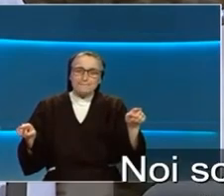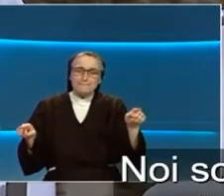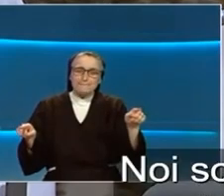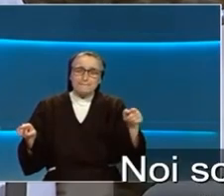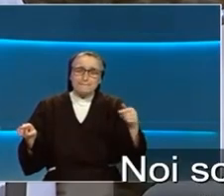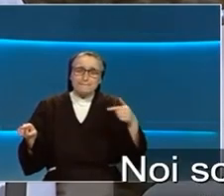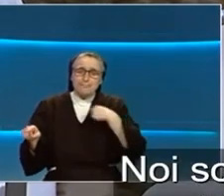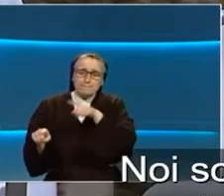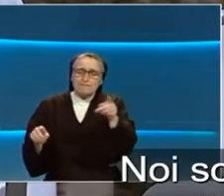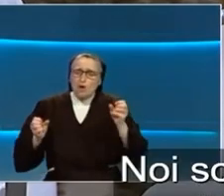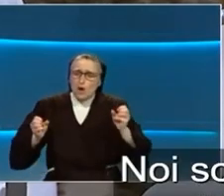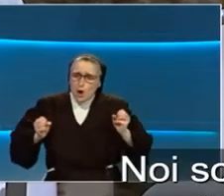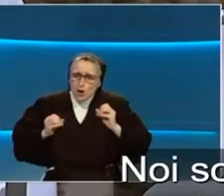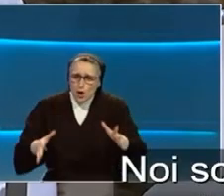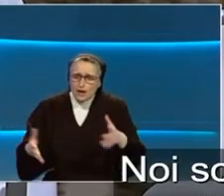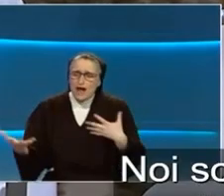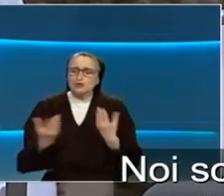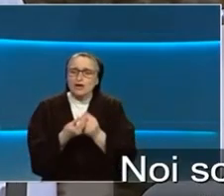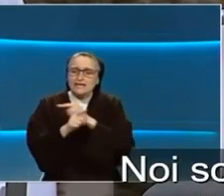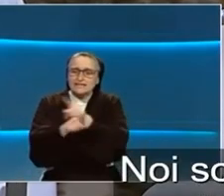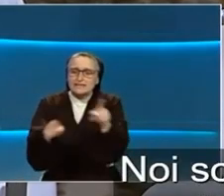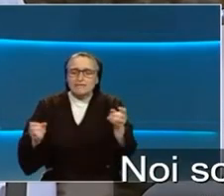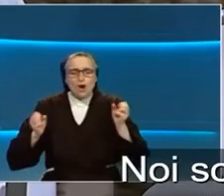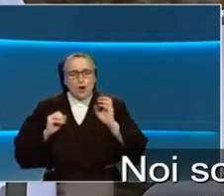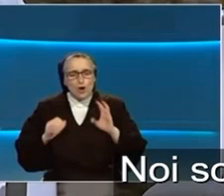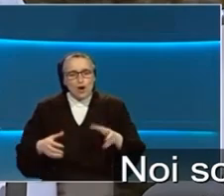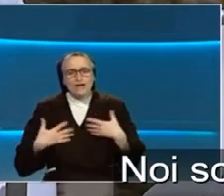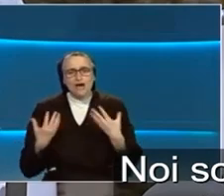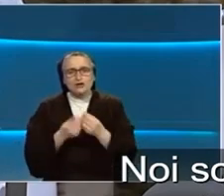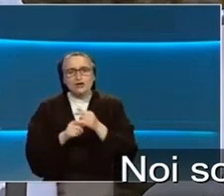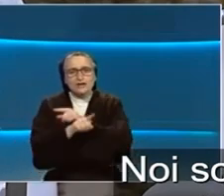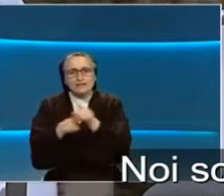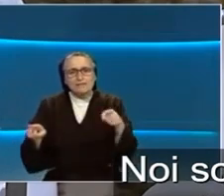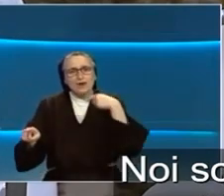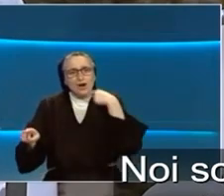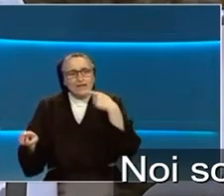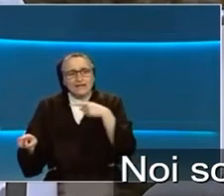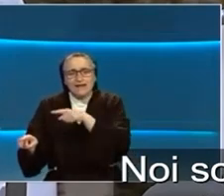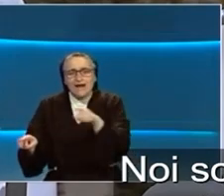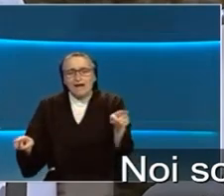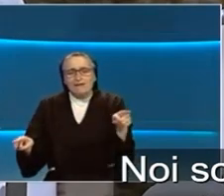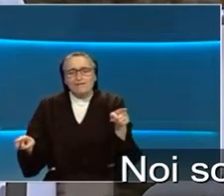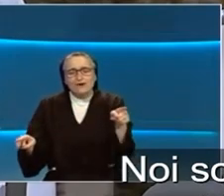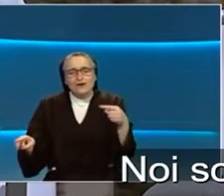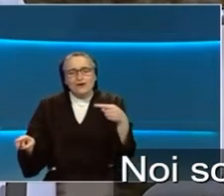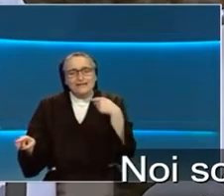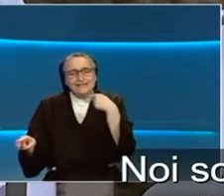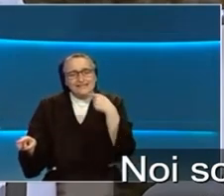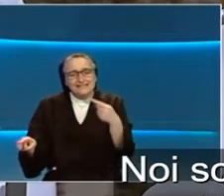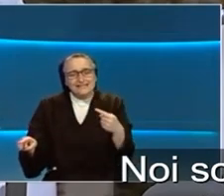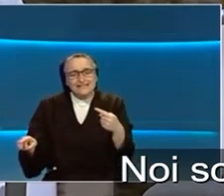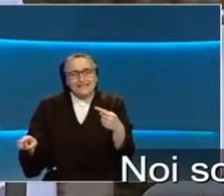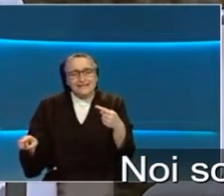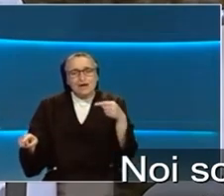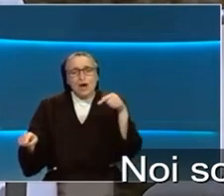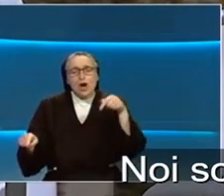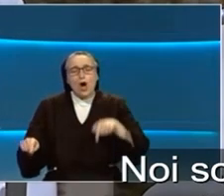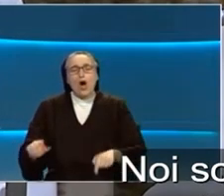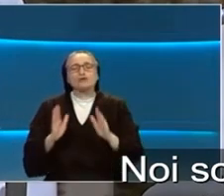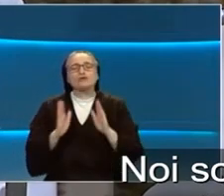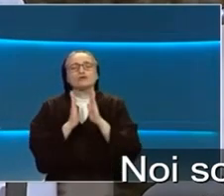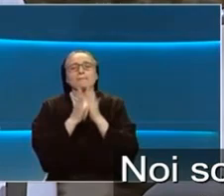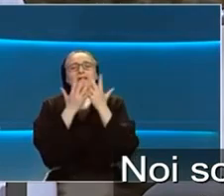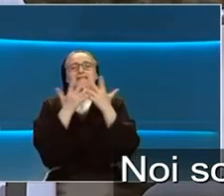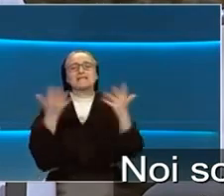여러분 용기를 내십시오. 우리가 함께 하고 있습니다. 그리고 오늘 우리가 거행하는 가장 위대한